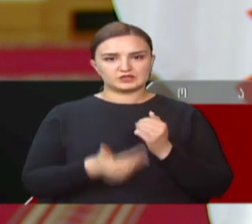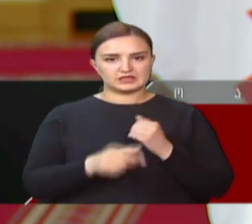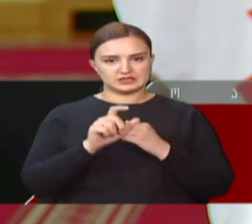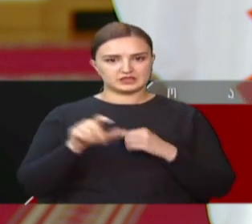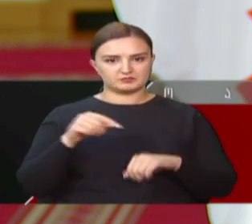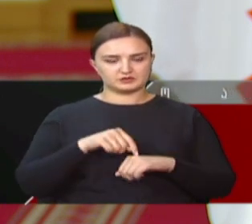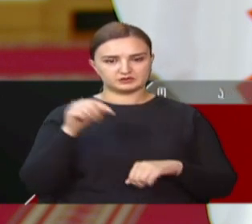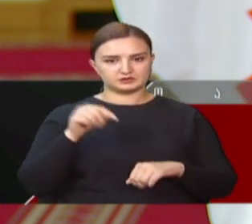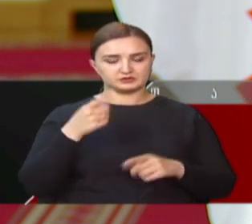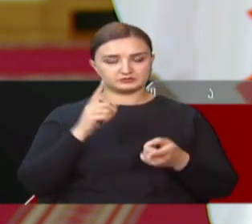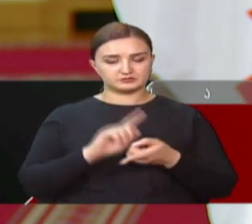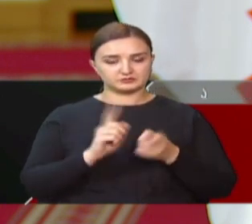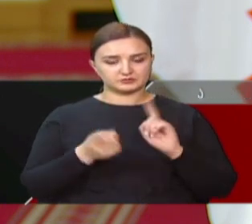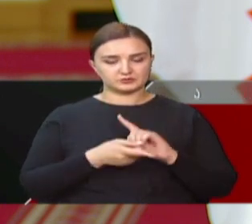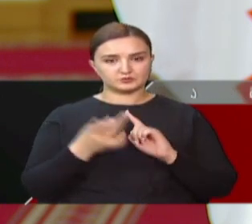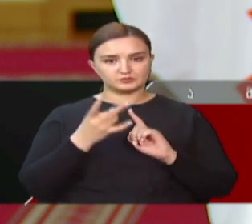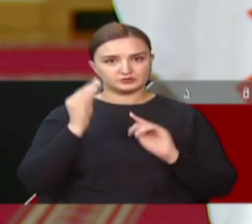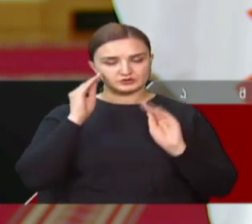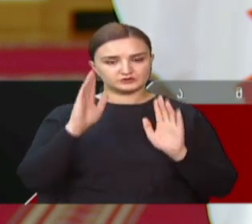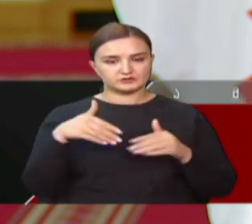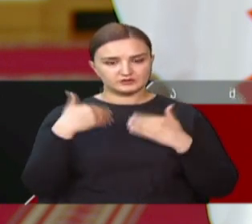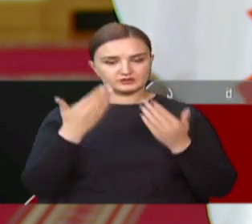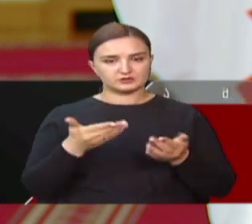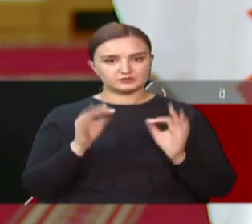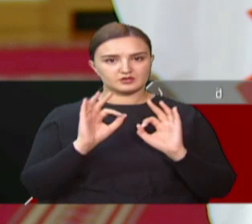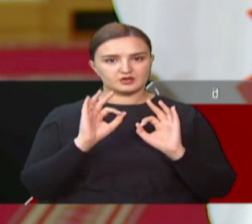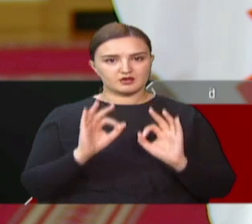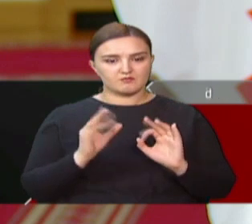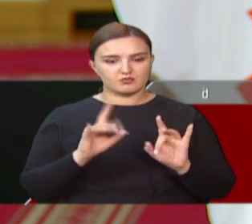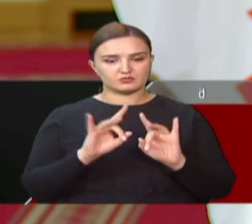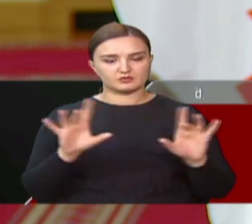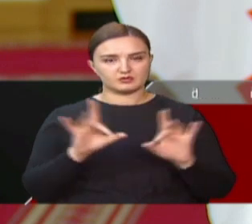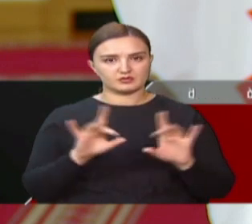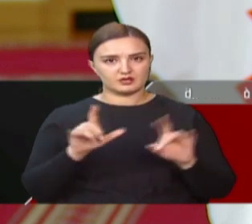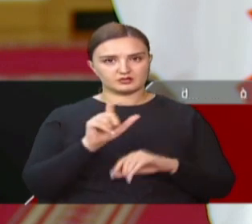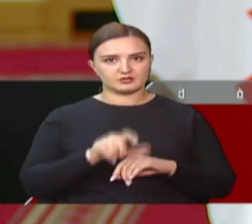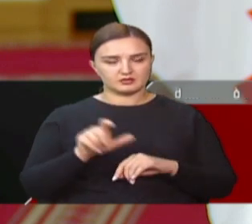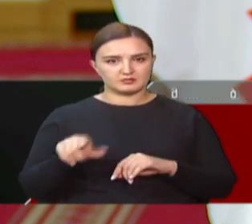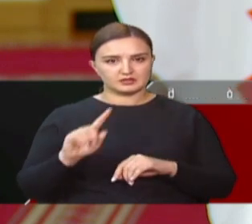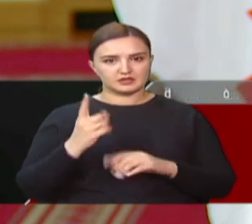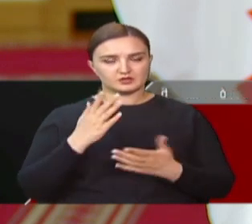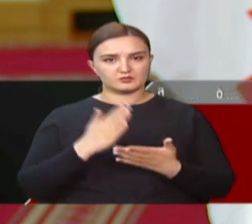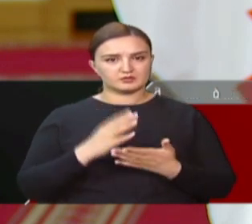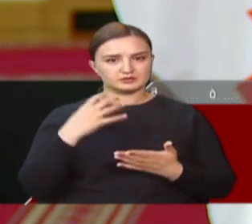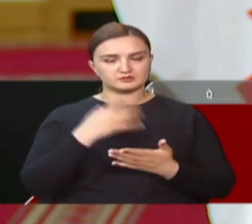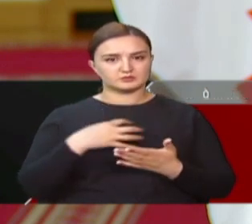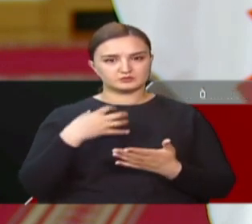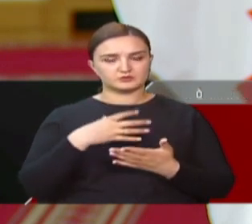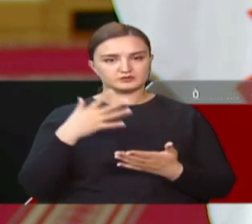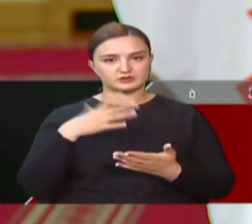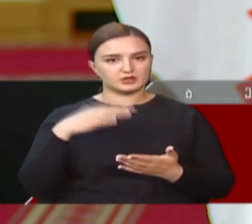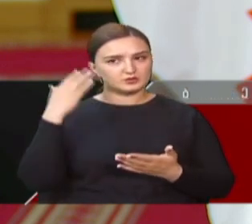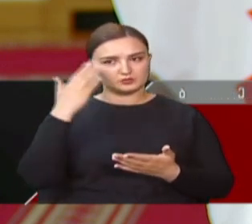იმის მაგივრად, რომ მართლა რაღაც შევთავაზოთ შინაარსობრივად, დავარწმუნოთ ეს ადამიანები, რომ რატომ არის მნიშვნელოვანი ქართული